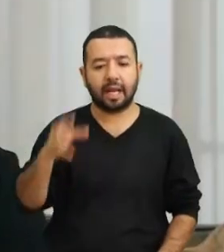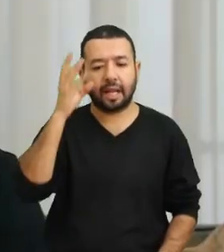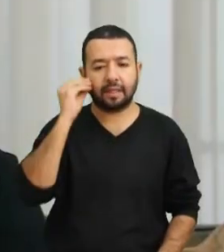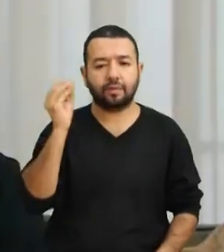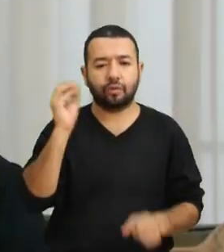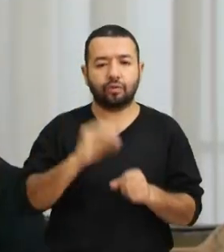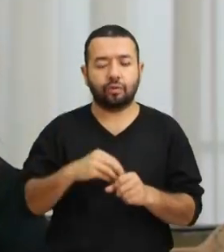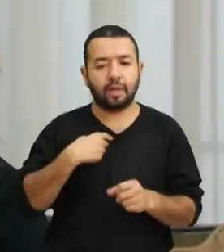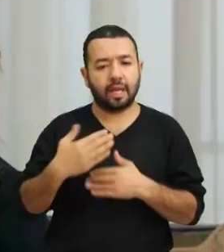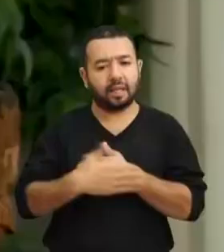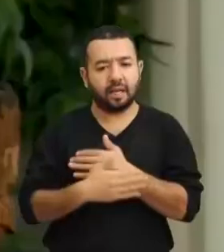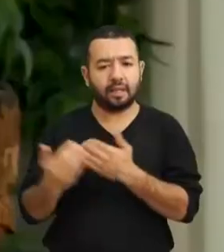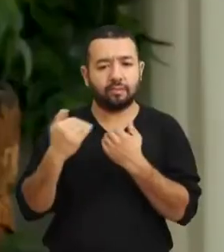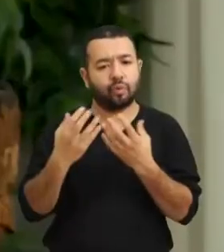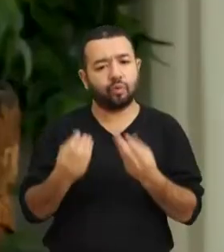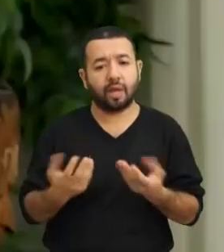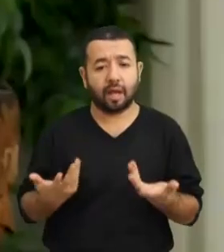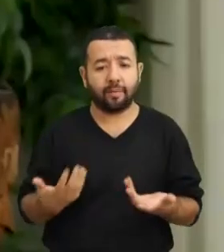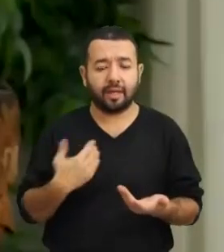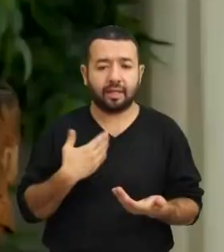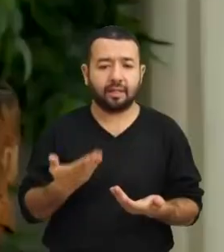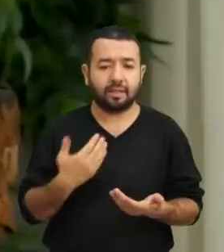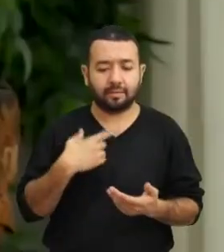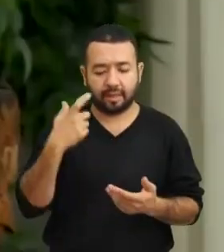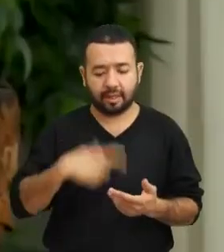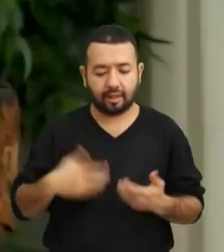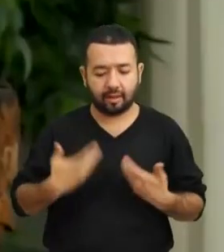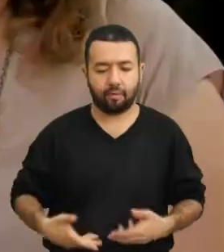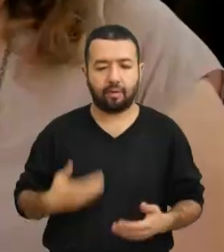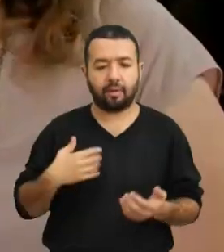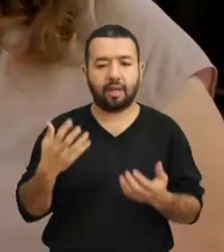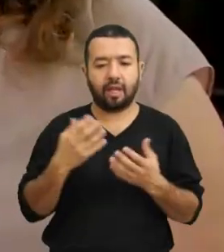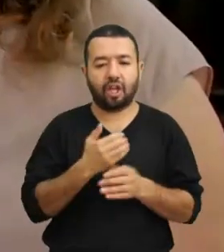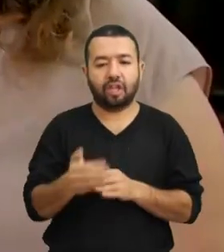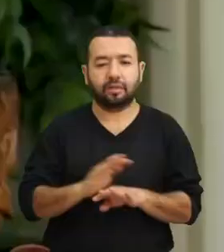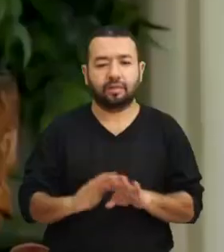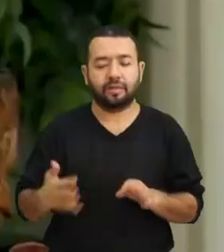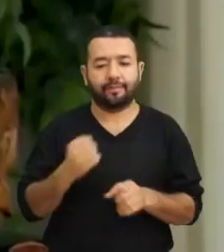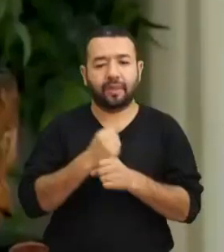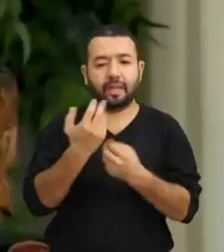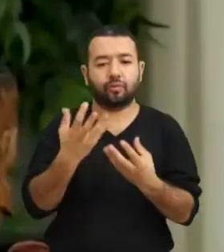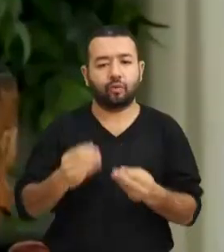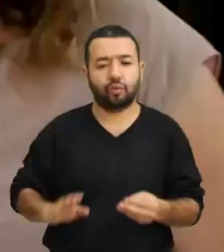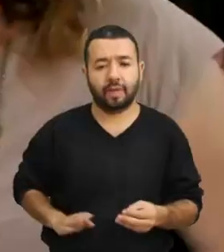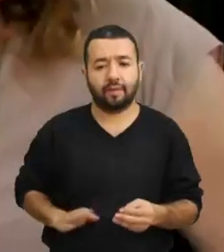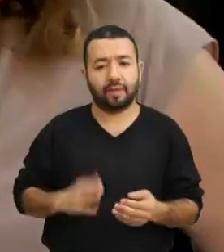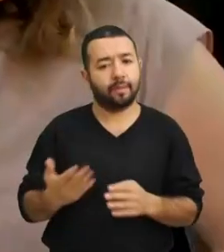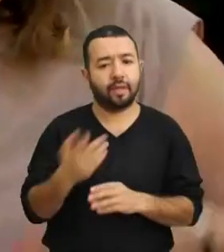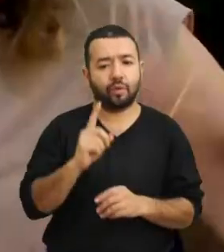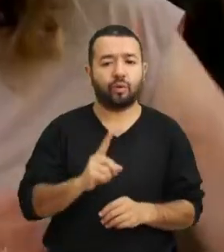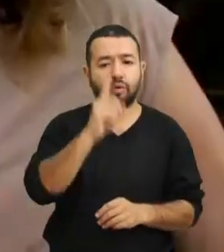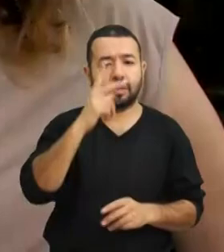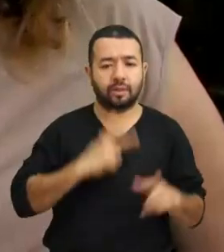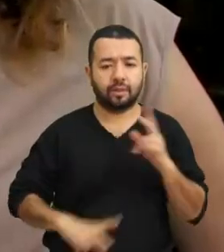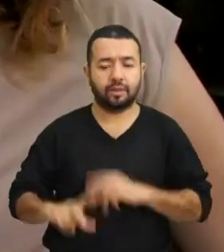anladıktan sonra çok yardımcı oldular ama işte ben bu hale geldim bir kere. Ay çok geçmiş olsun evladım. Hadi yukarı çık